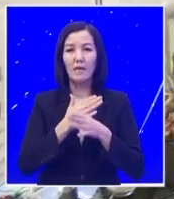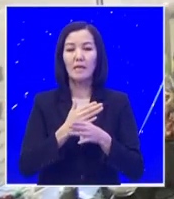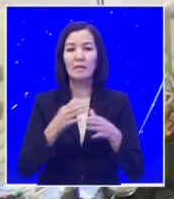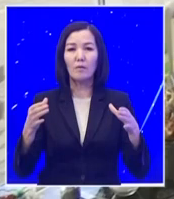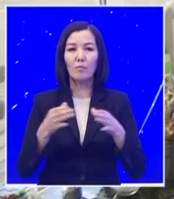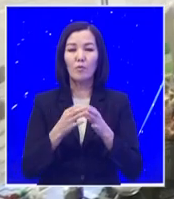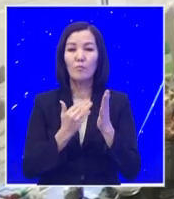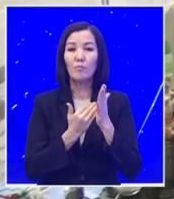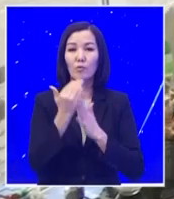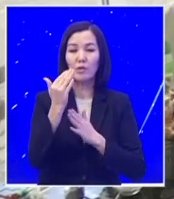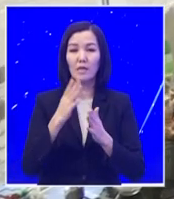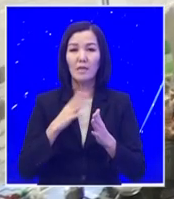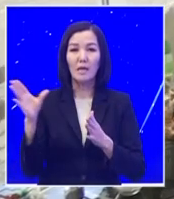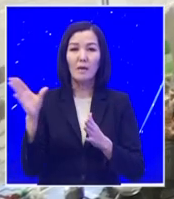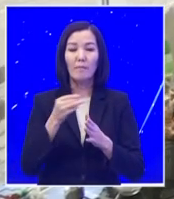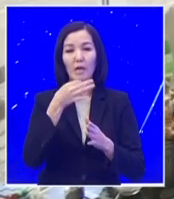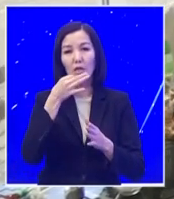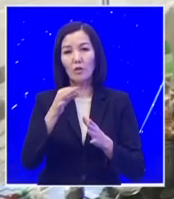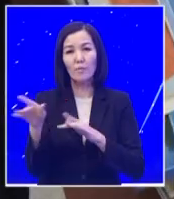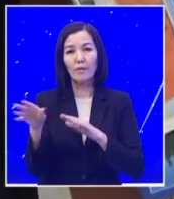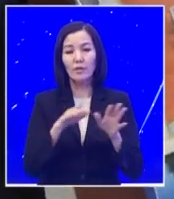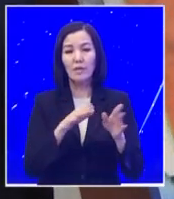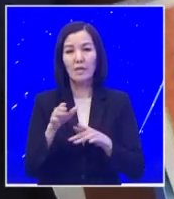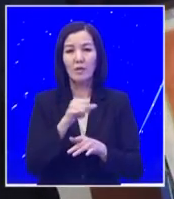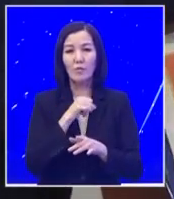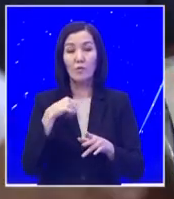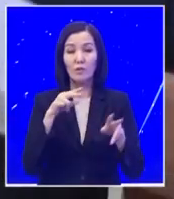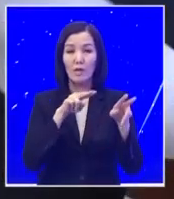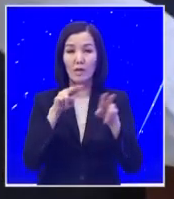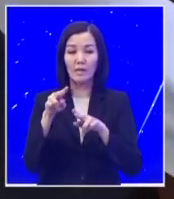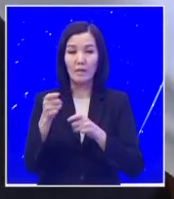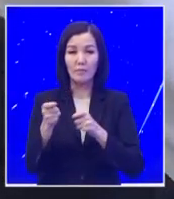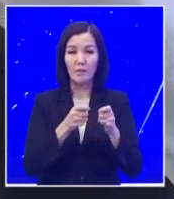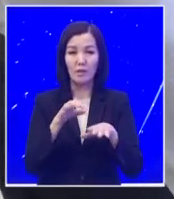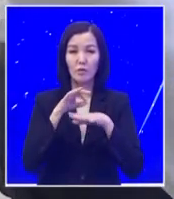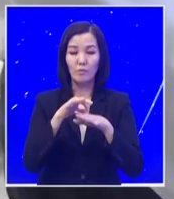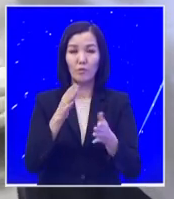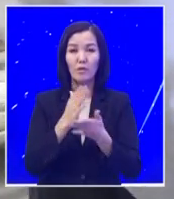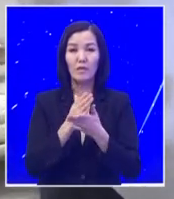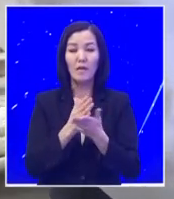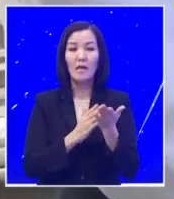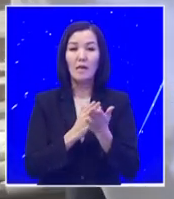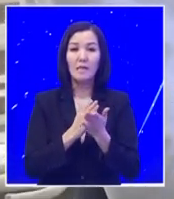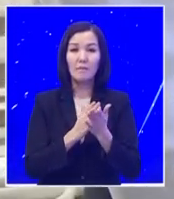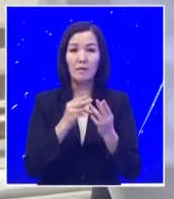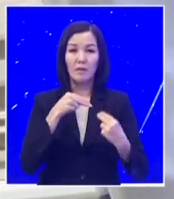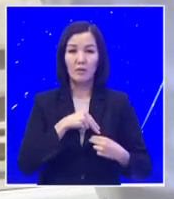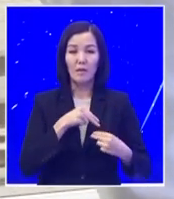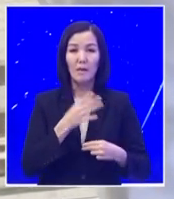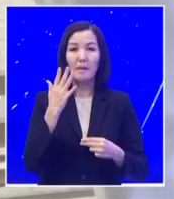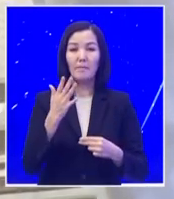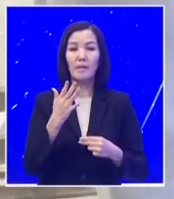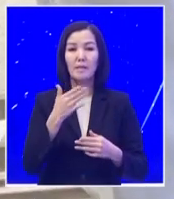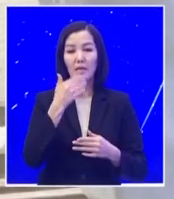басшысына дейін көтерілді. Барлық жауапты іс-шаралар Әсия Мұхамеджанқызының жетекшілігімен өрбіді. Осы қызметте жүргенінде 5 бірдей